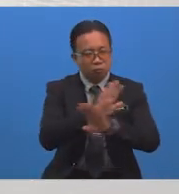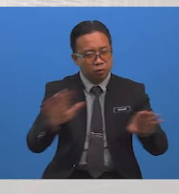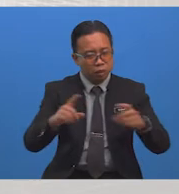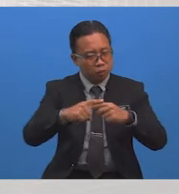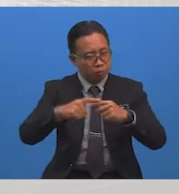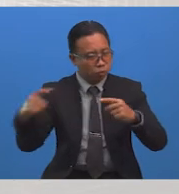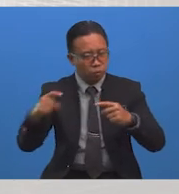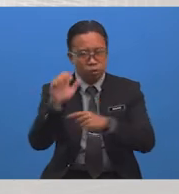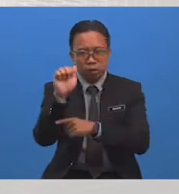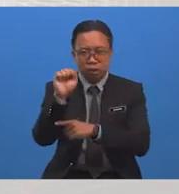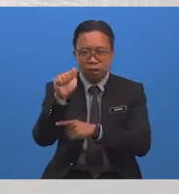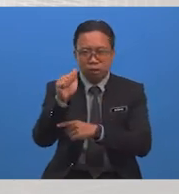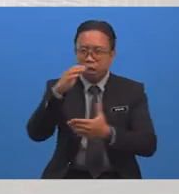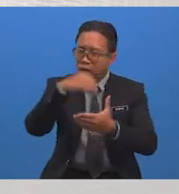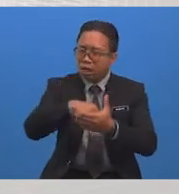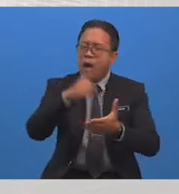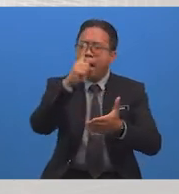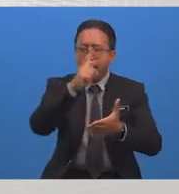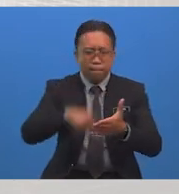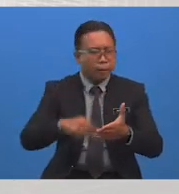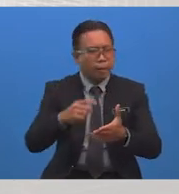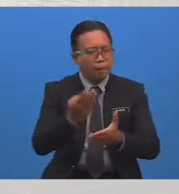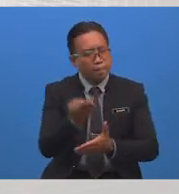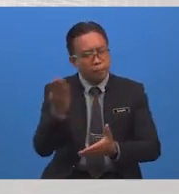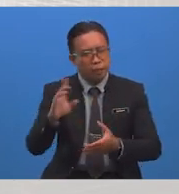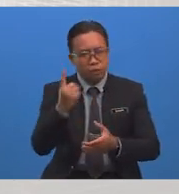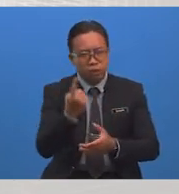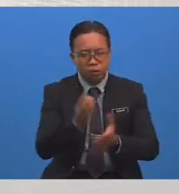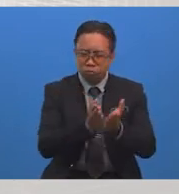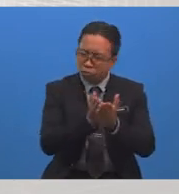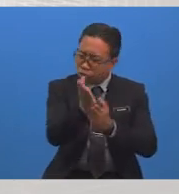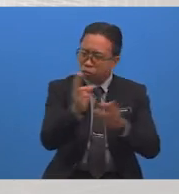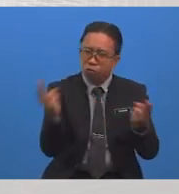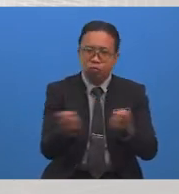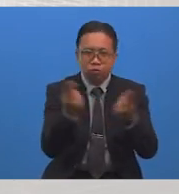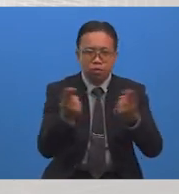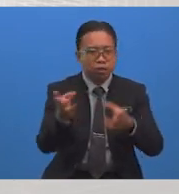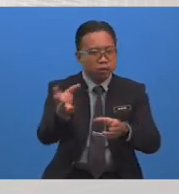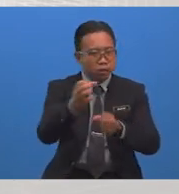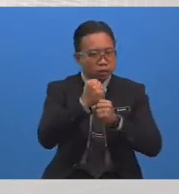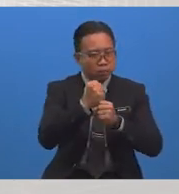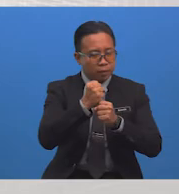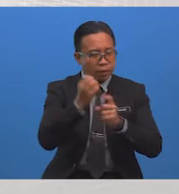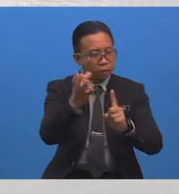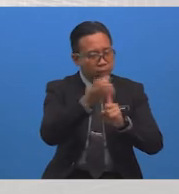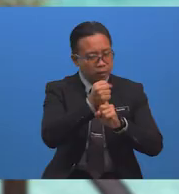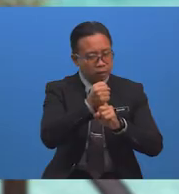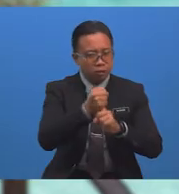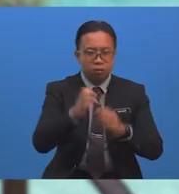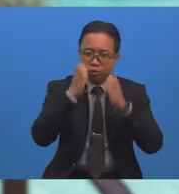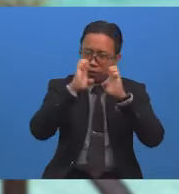mudah berputus asa dalam apa jua keadaan dan terus berusaha untuk mencapai kecemerlangan